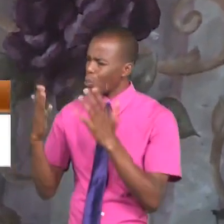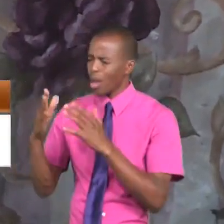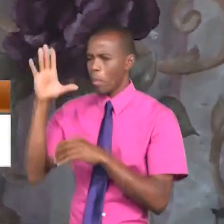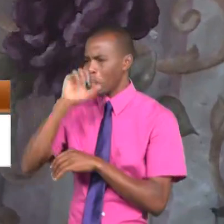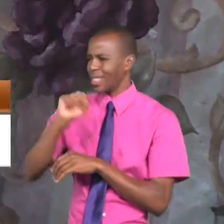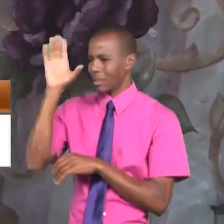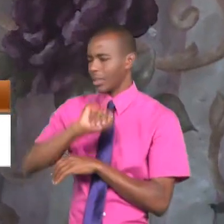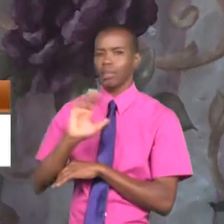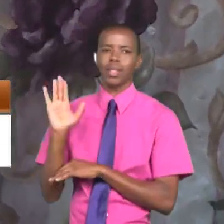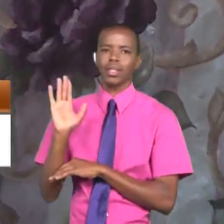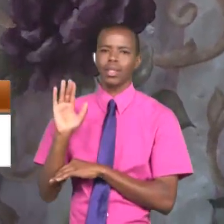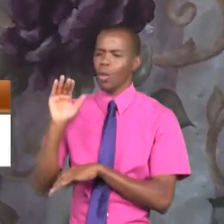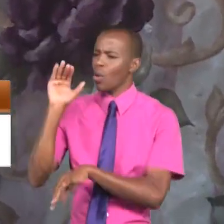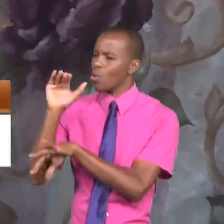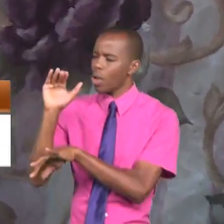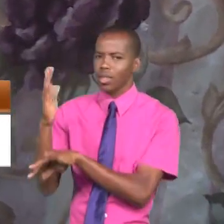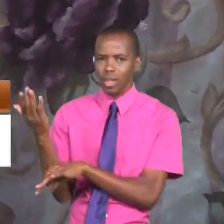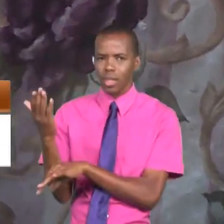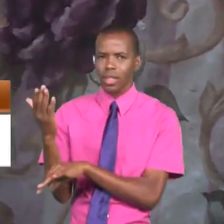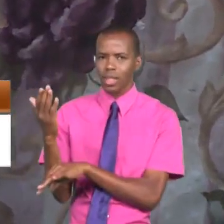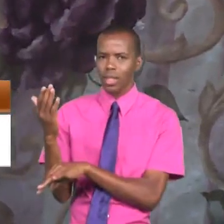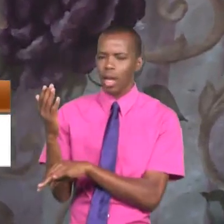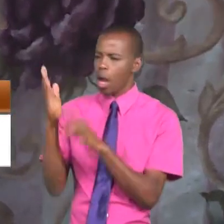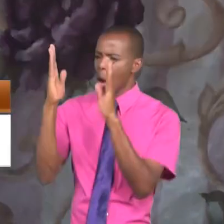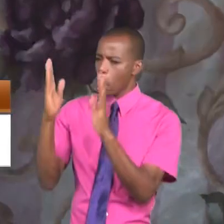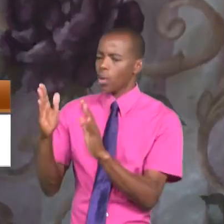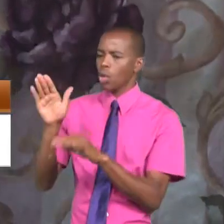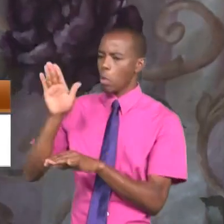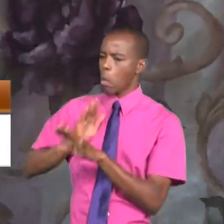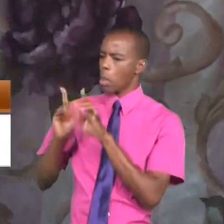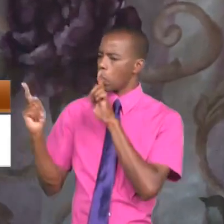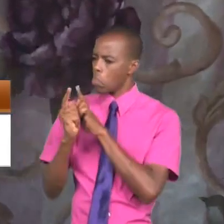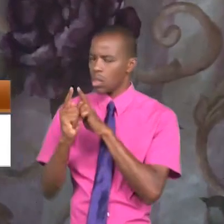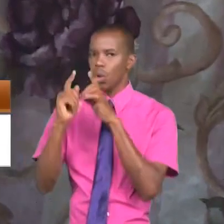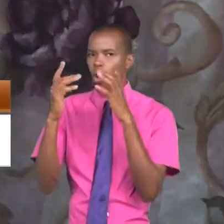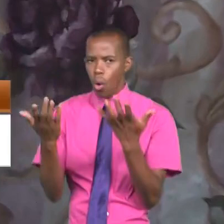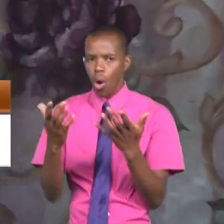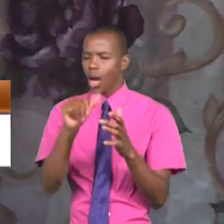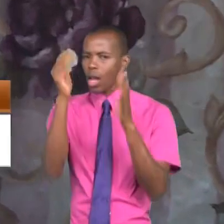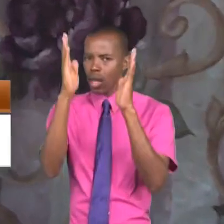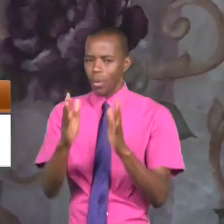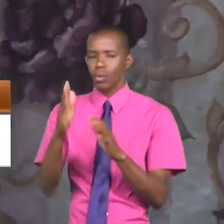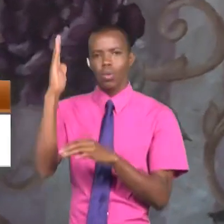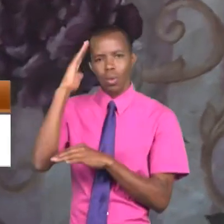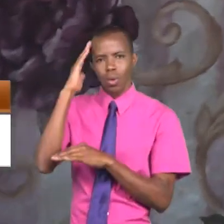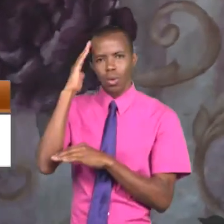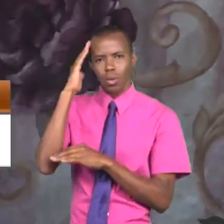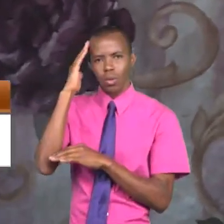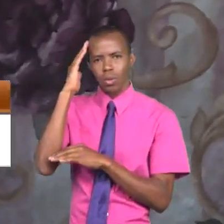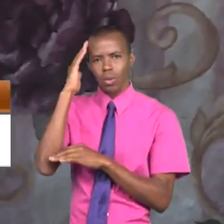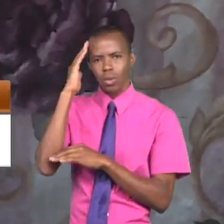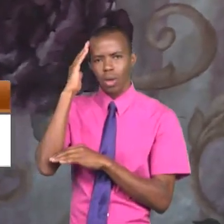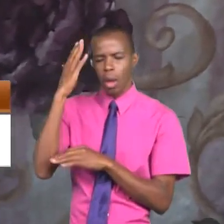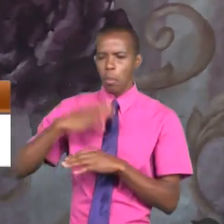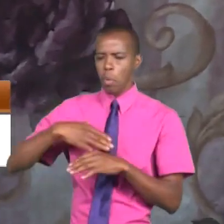kabisa kabisa. Unaulizia kuna kama kuna mtu ameona mamako ama mtu yote mwenye unajua. Wenye alikuwa